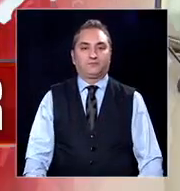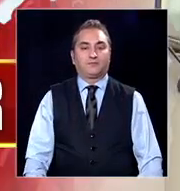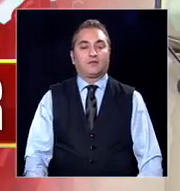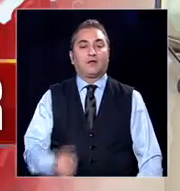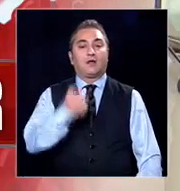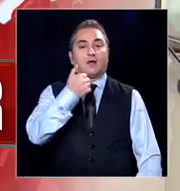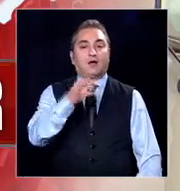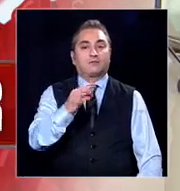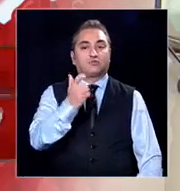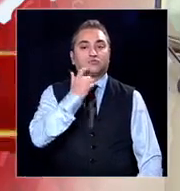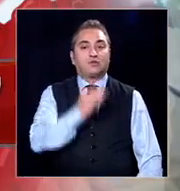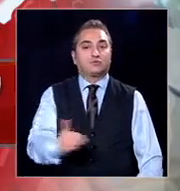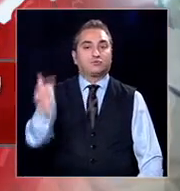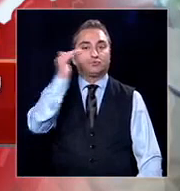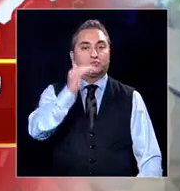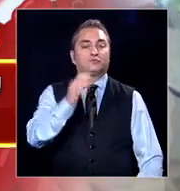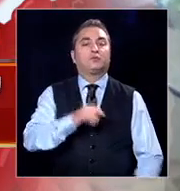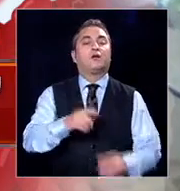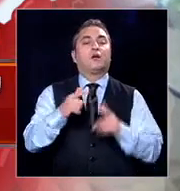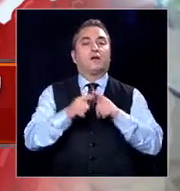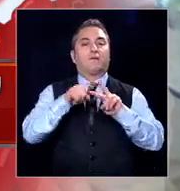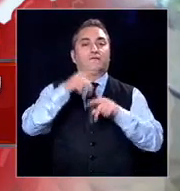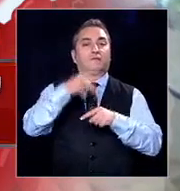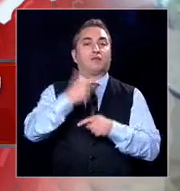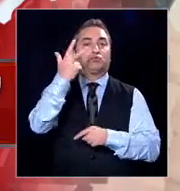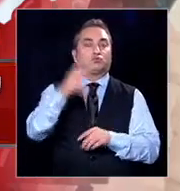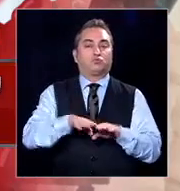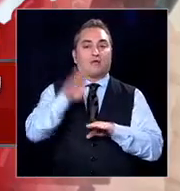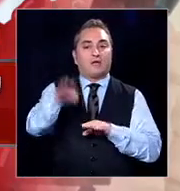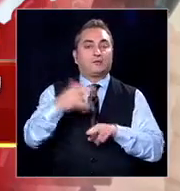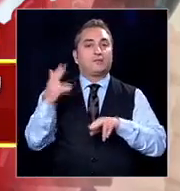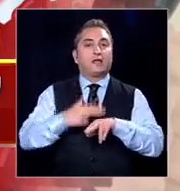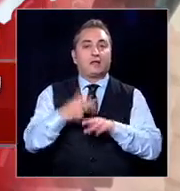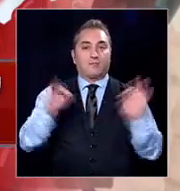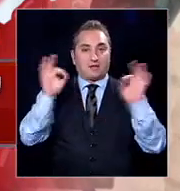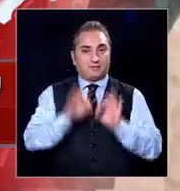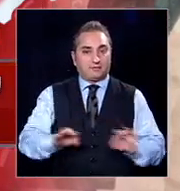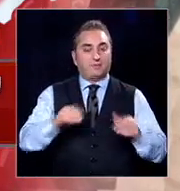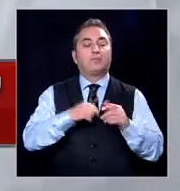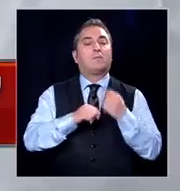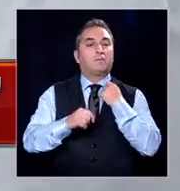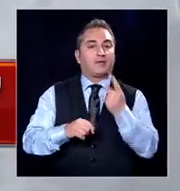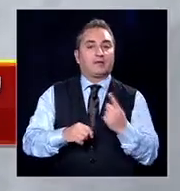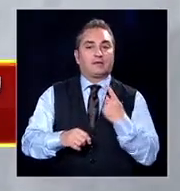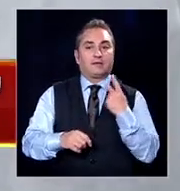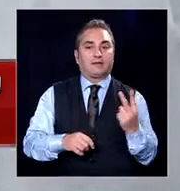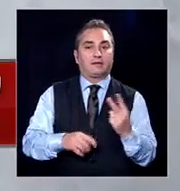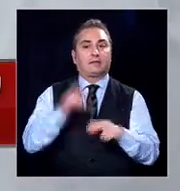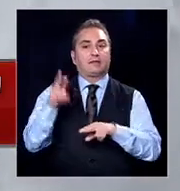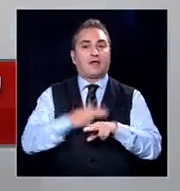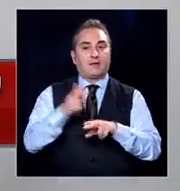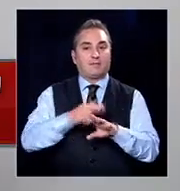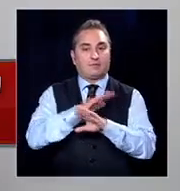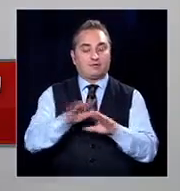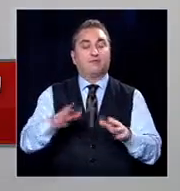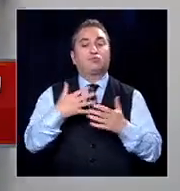60 yaş üzeri kişilerde aşının faz 3 deneyleri yapılmamıştı. Sağlık Bakanı faz 1 ve faz 2'deki güvenlik çalışmasına